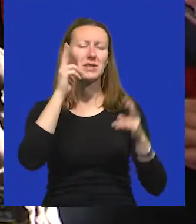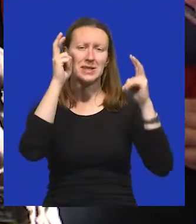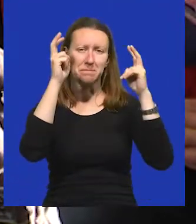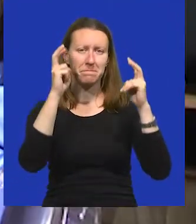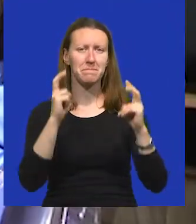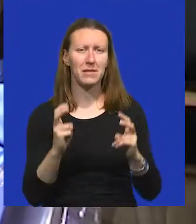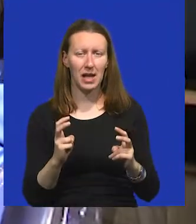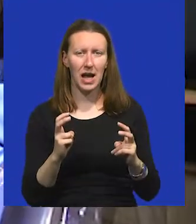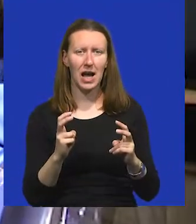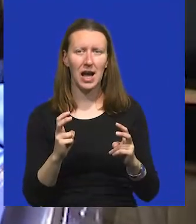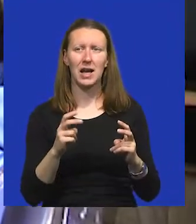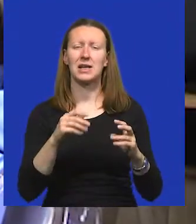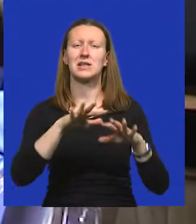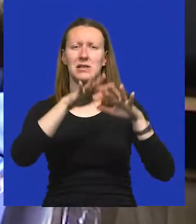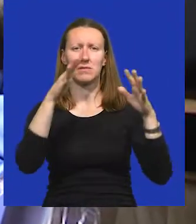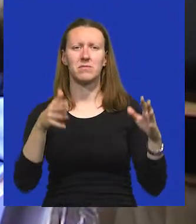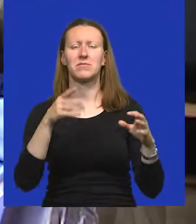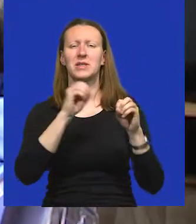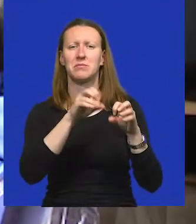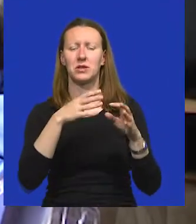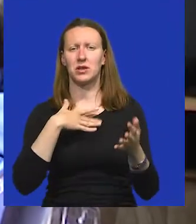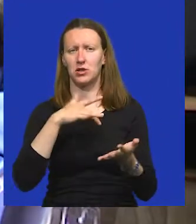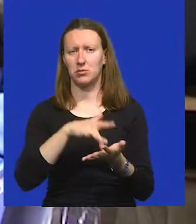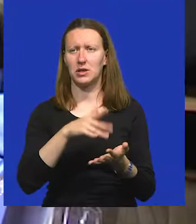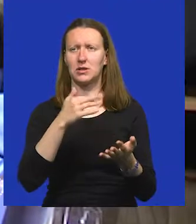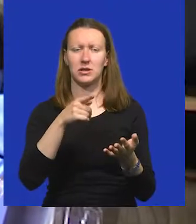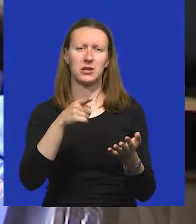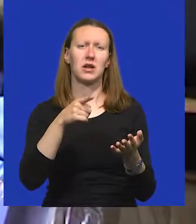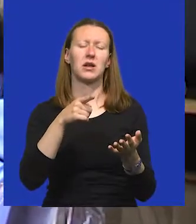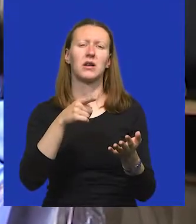è di diminuire l'ammonto di rifiuti sul nostro territorio,